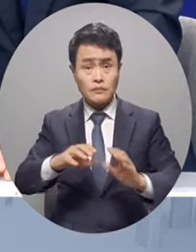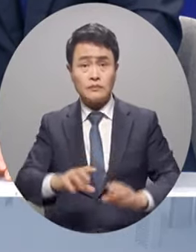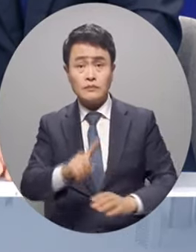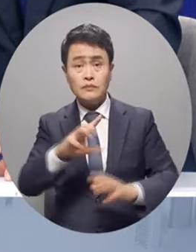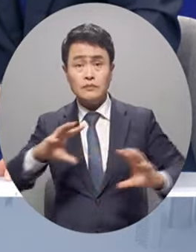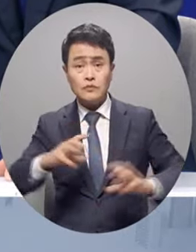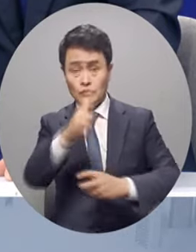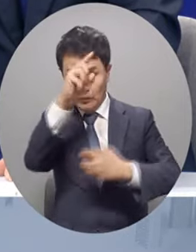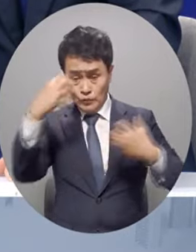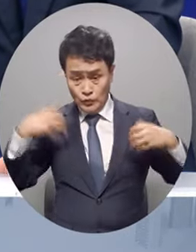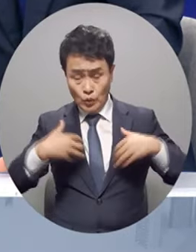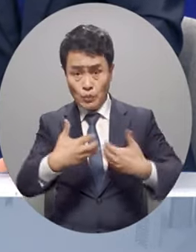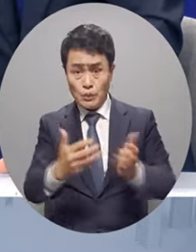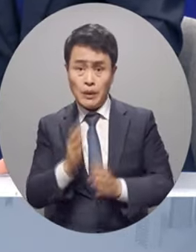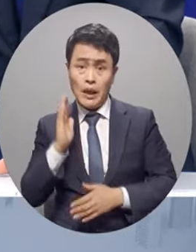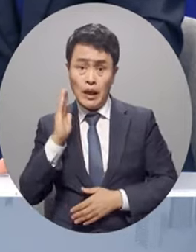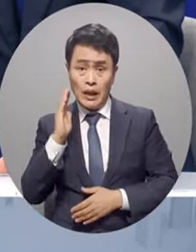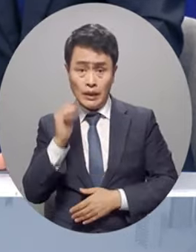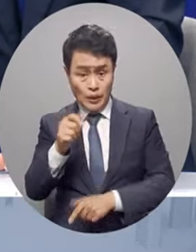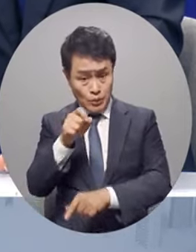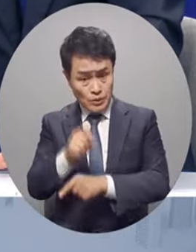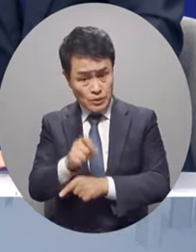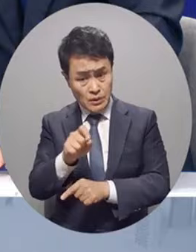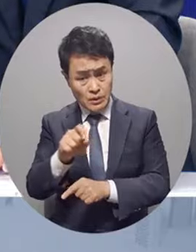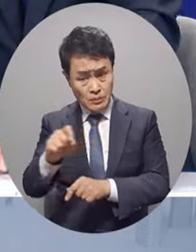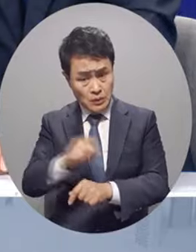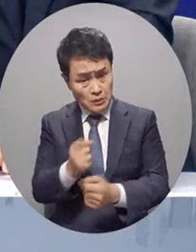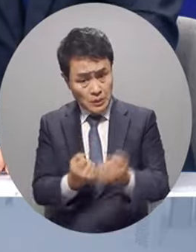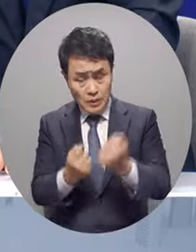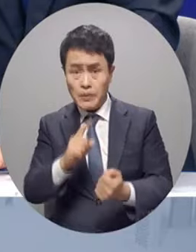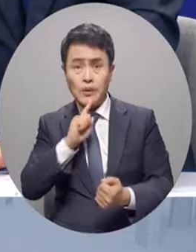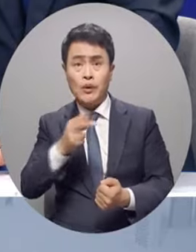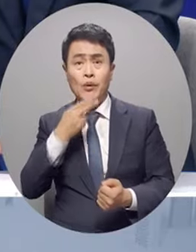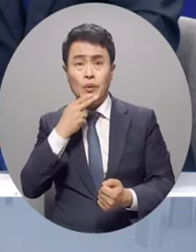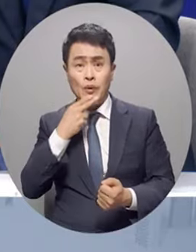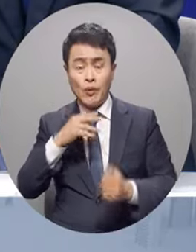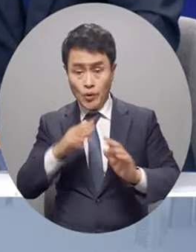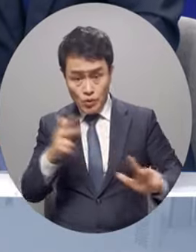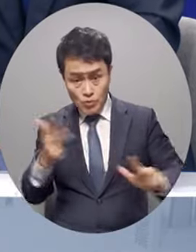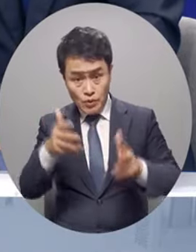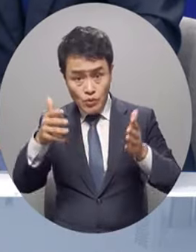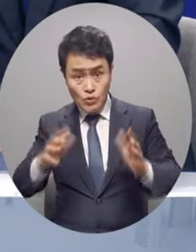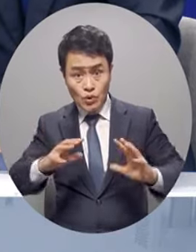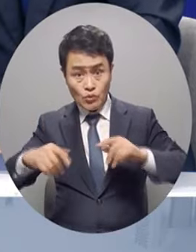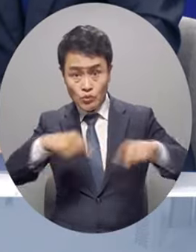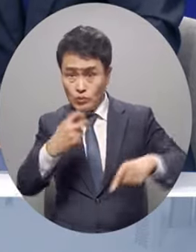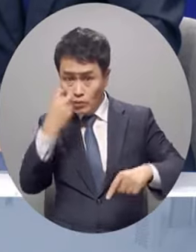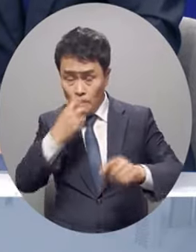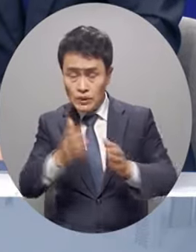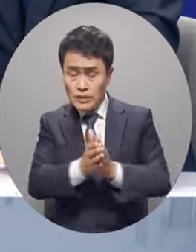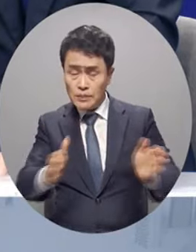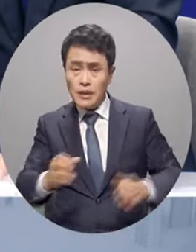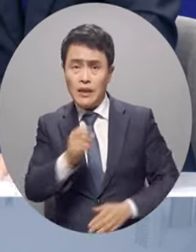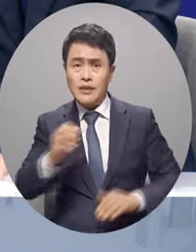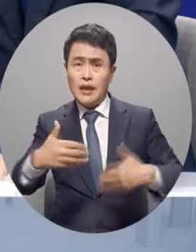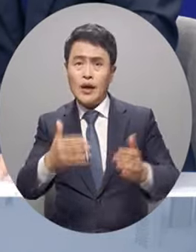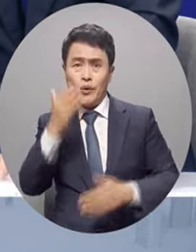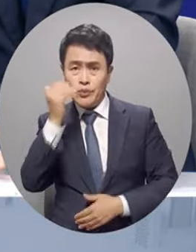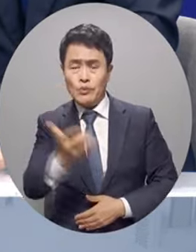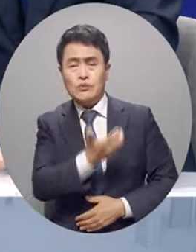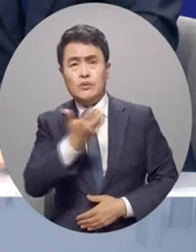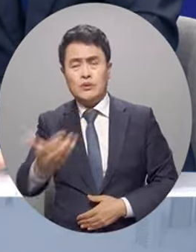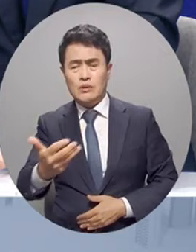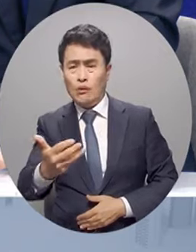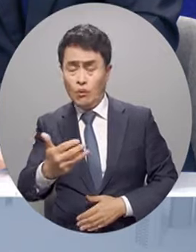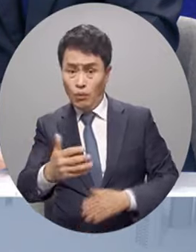외에 아직 대통령실은이 별다른 해명을 내놓지 않고 있는 상황이고요 이번 주 국정 감사에 본격 돌입하면 야당은 용산 이전의